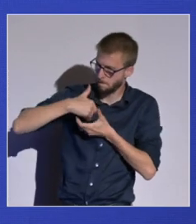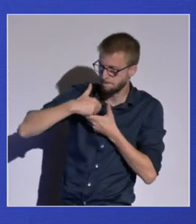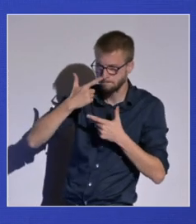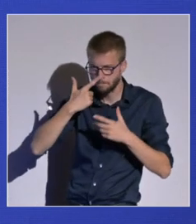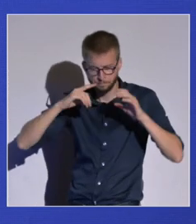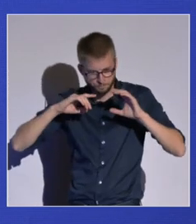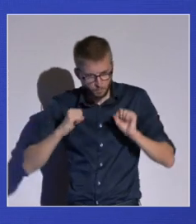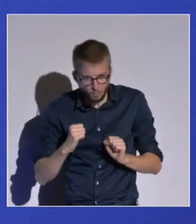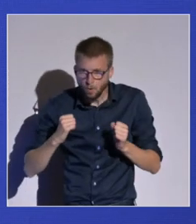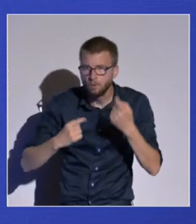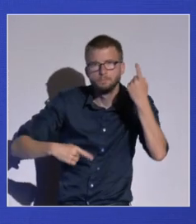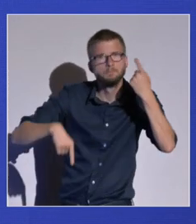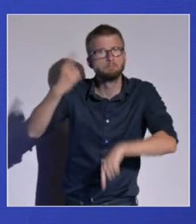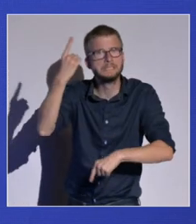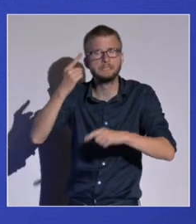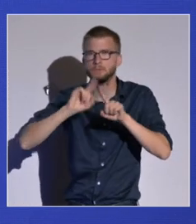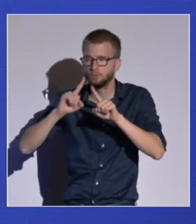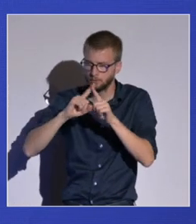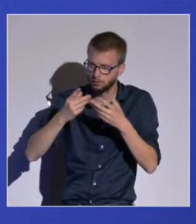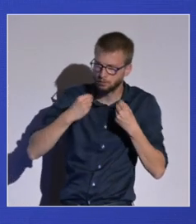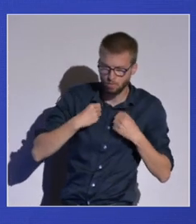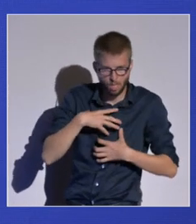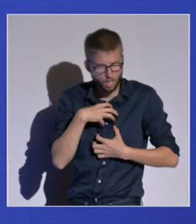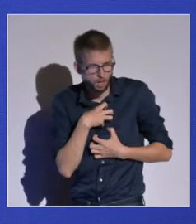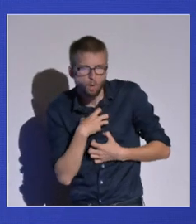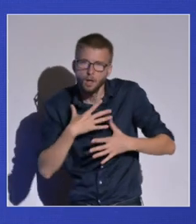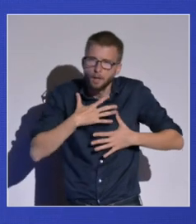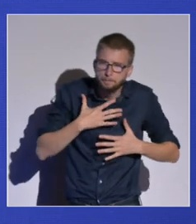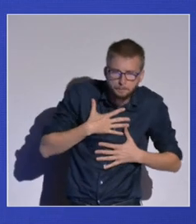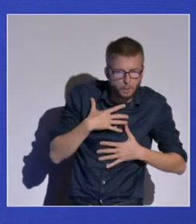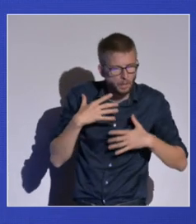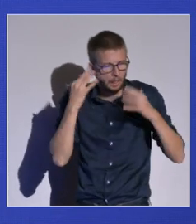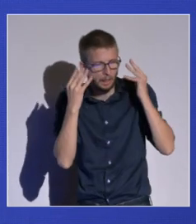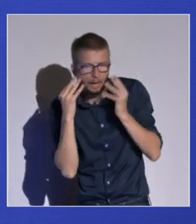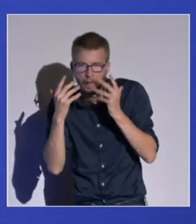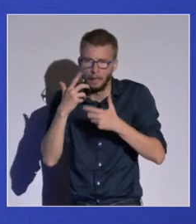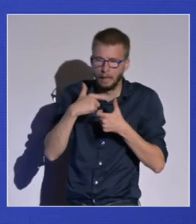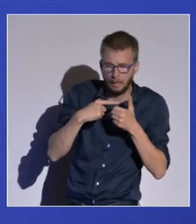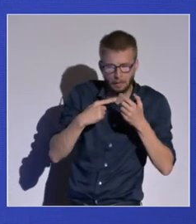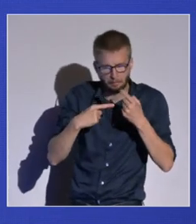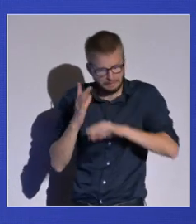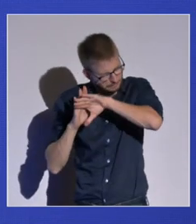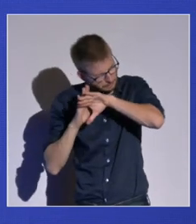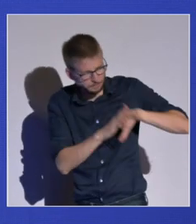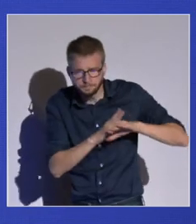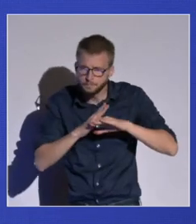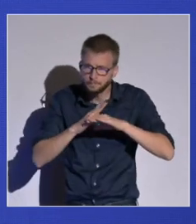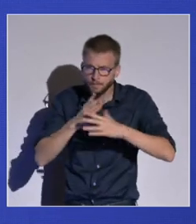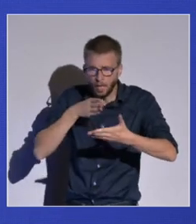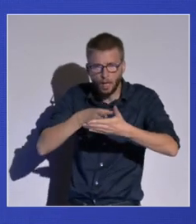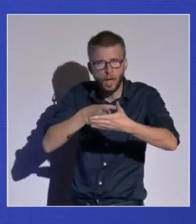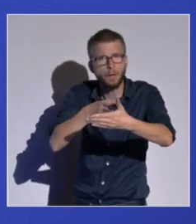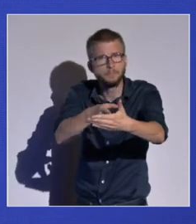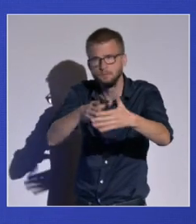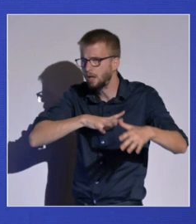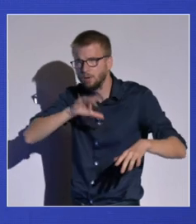quelque chose qui nous porte au-delà de nos angoisses, de nos peurs, de nos craintes, mais qui dit, mais ces obstacles